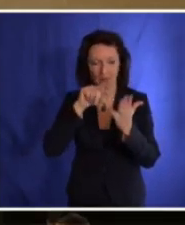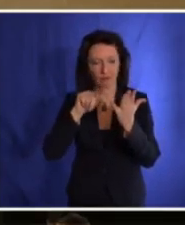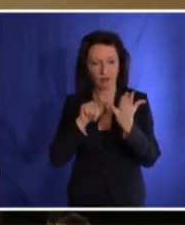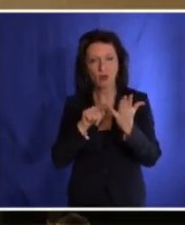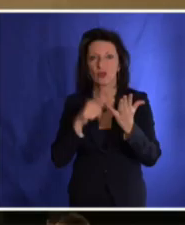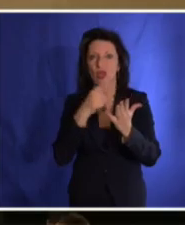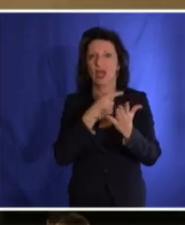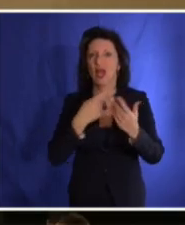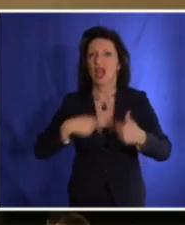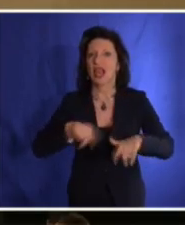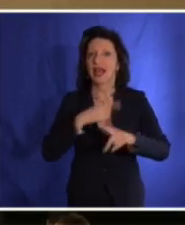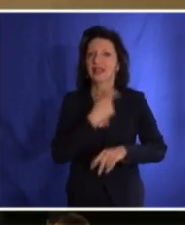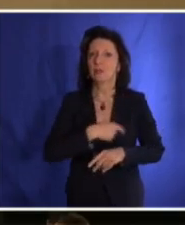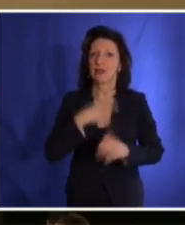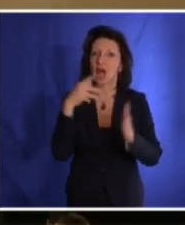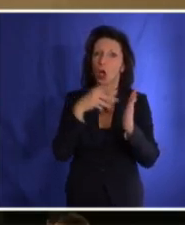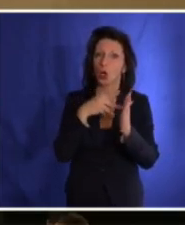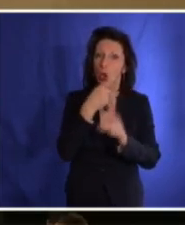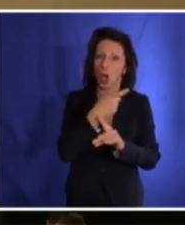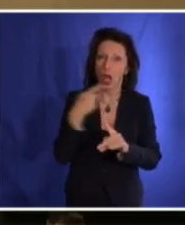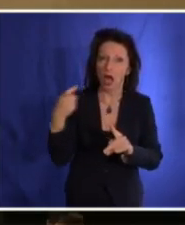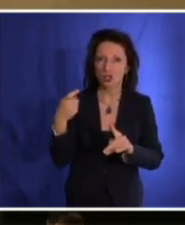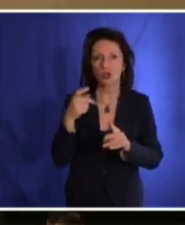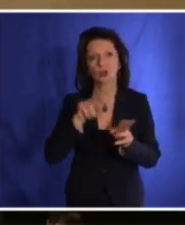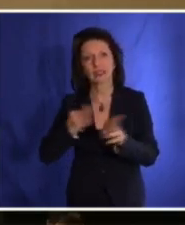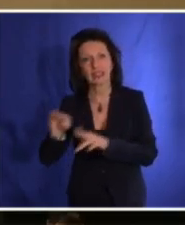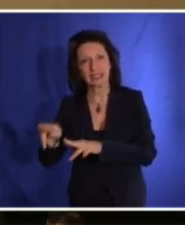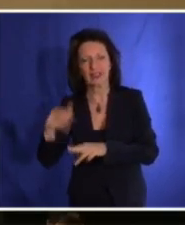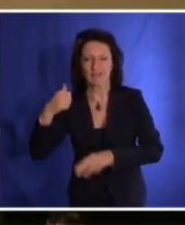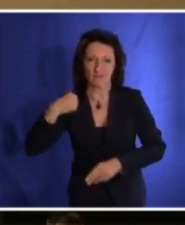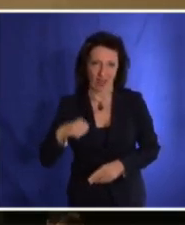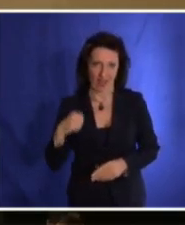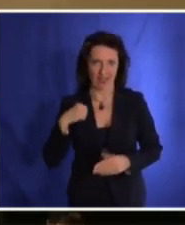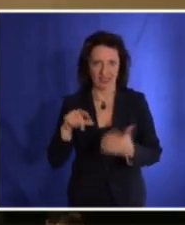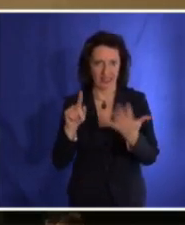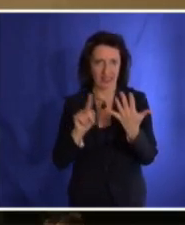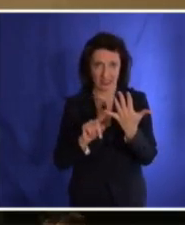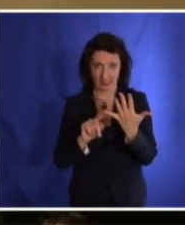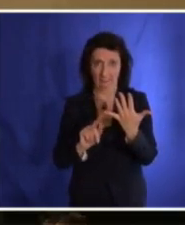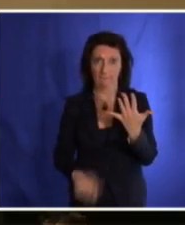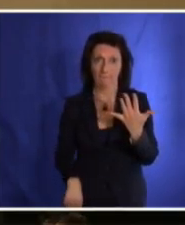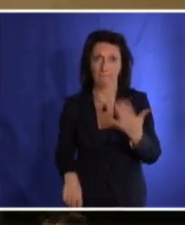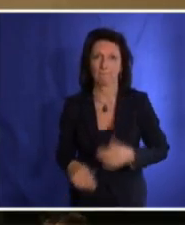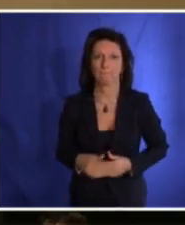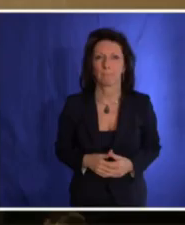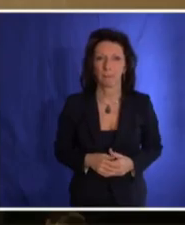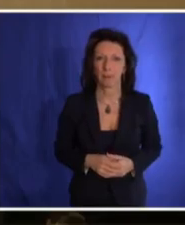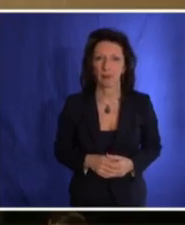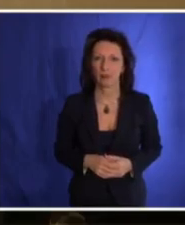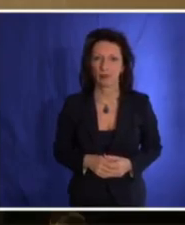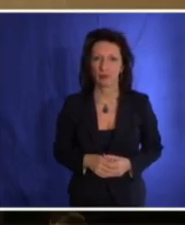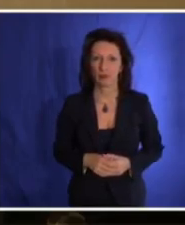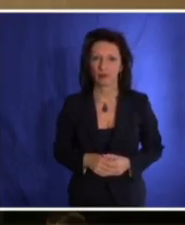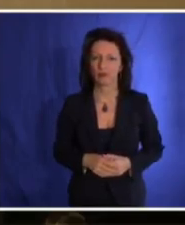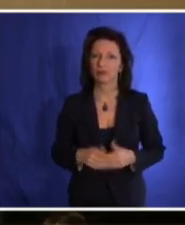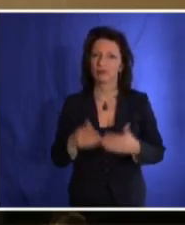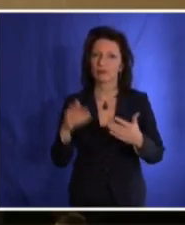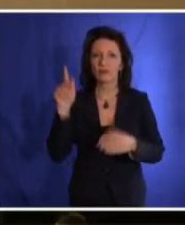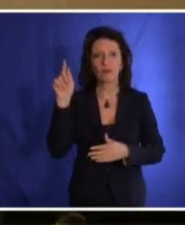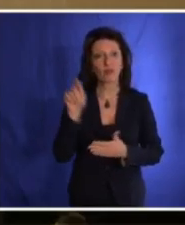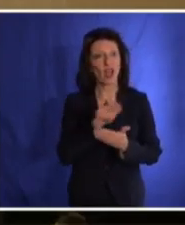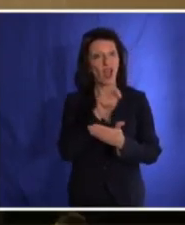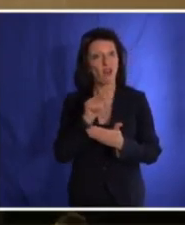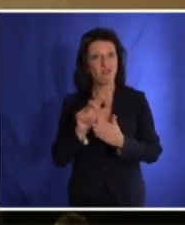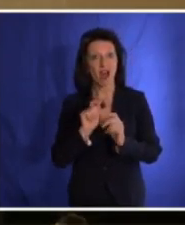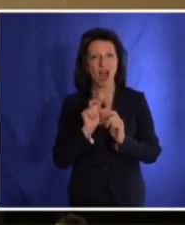Landesparteikontrollausschuss und Landesparteigericht in weiß. Wer für den sehr gut vorbereiteten